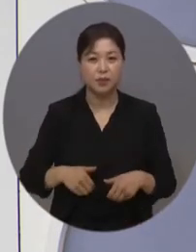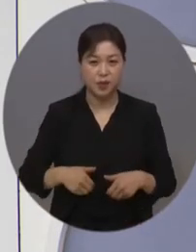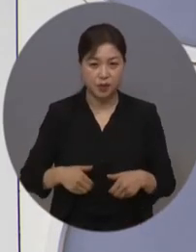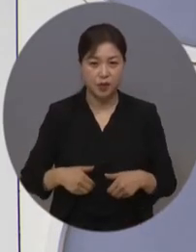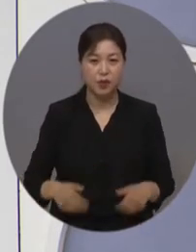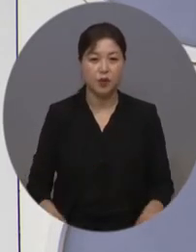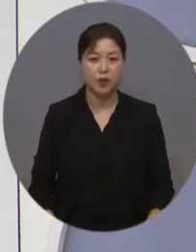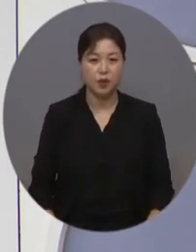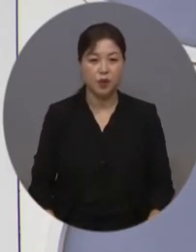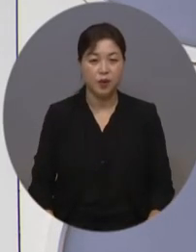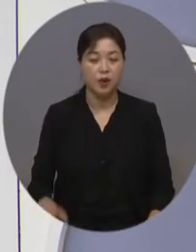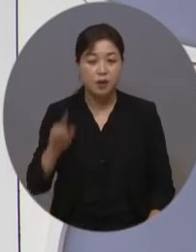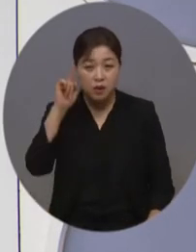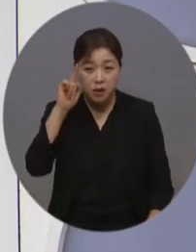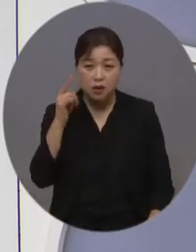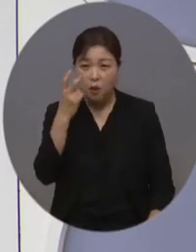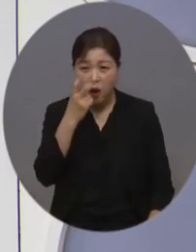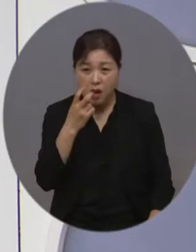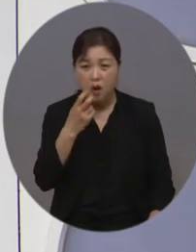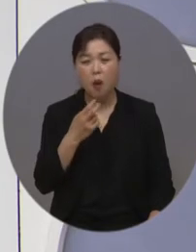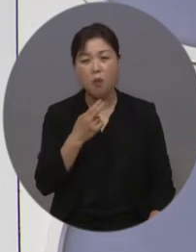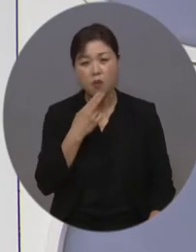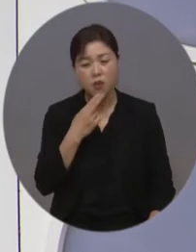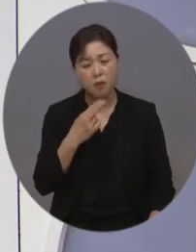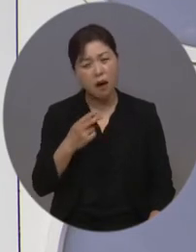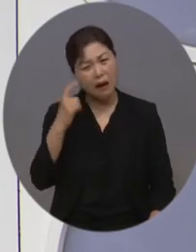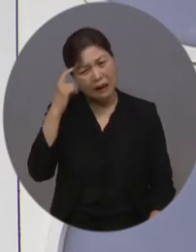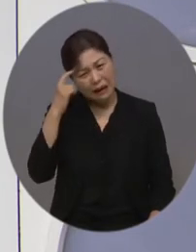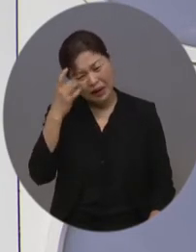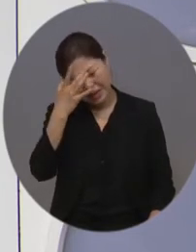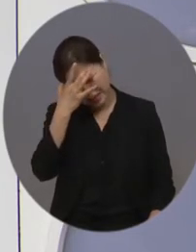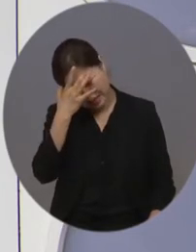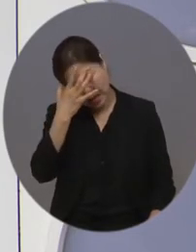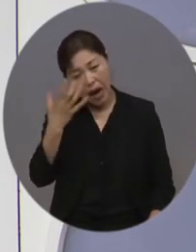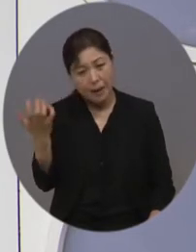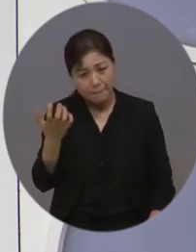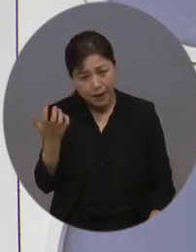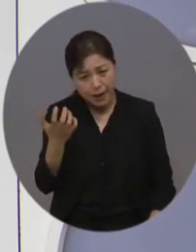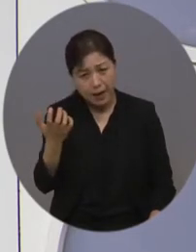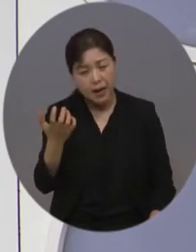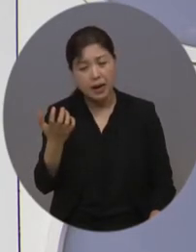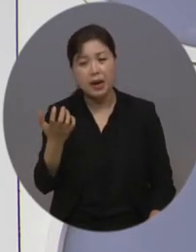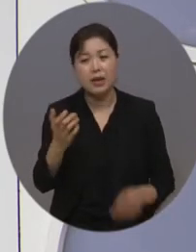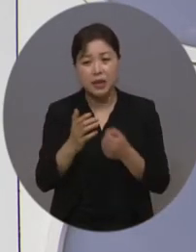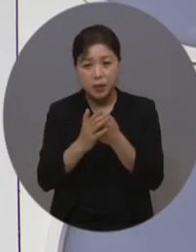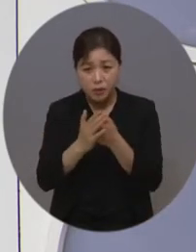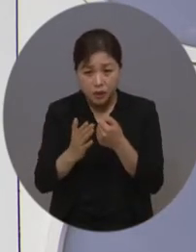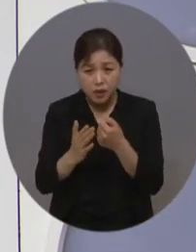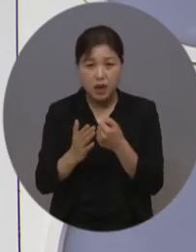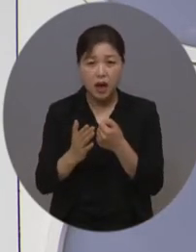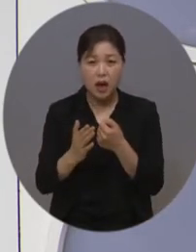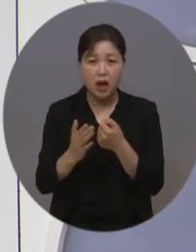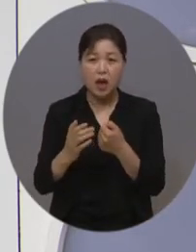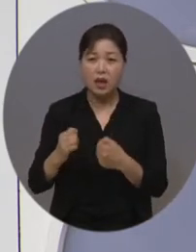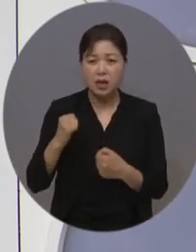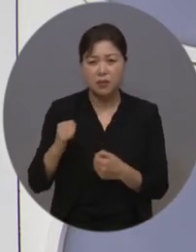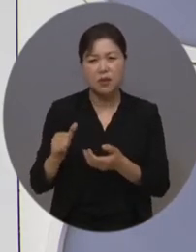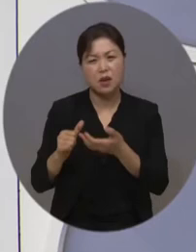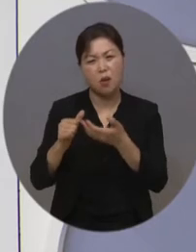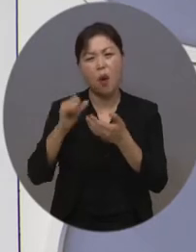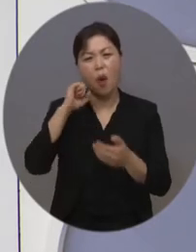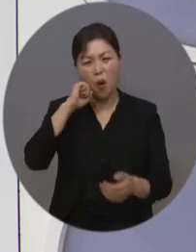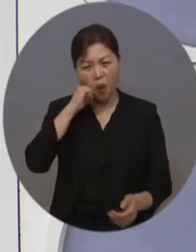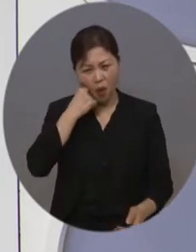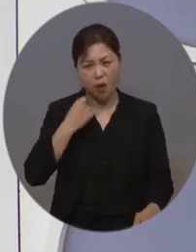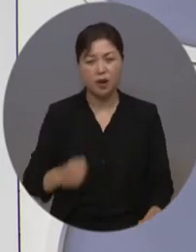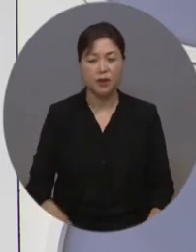관리를 못하면 뇌가 당장 골치가 아프니까 이게 면역이 길러지지가 않죠. 이제 이런